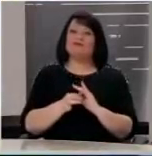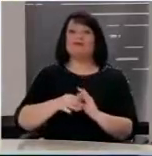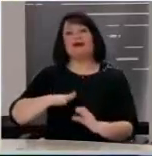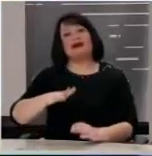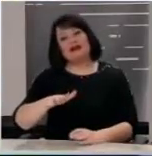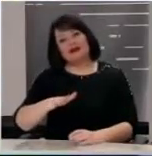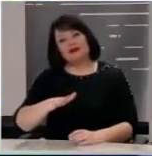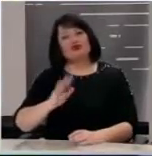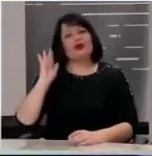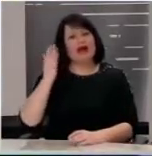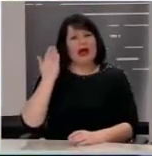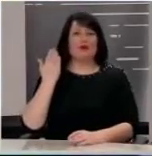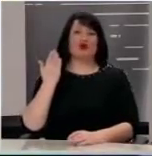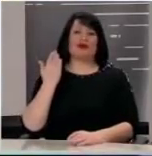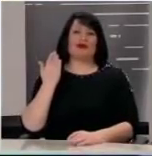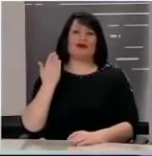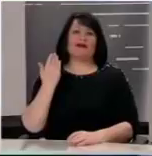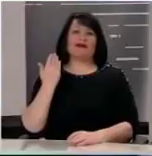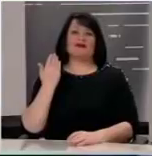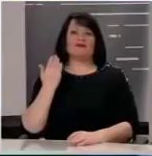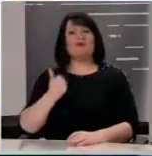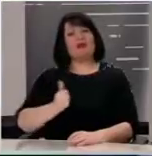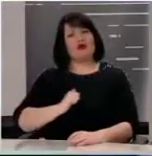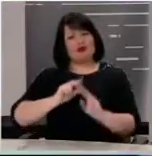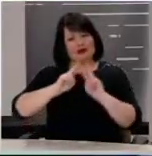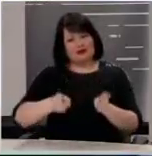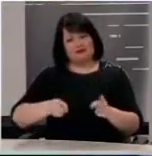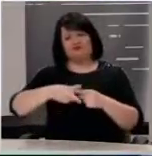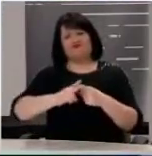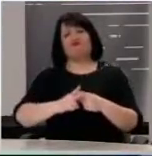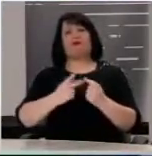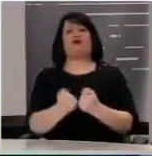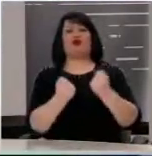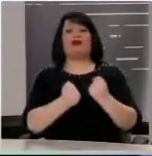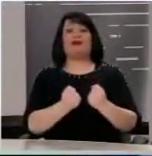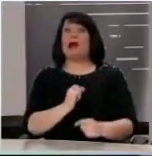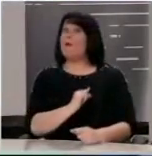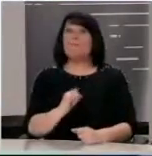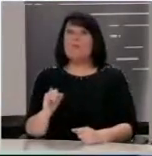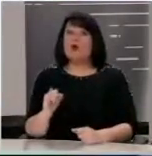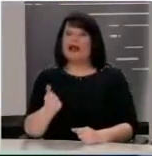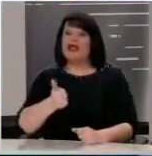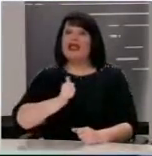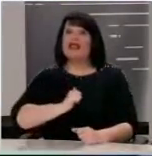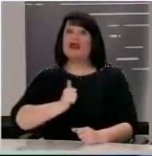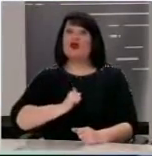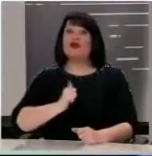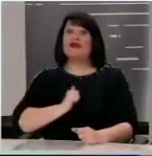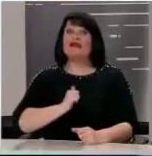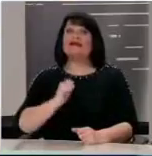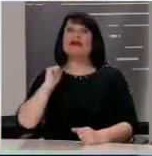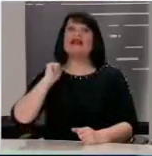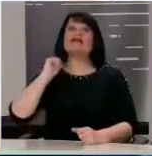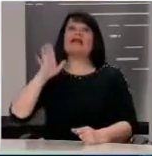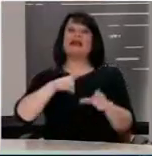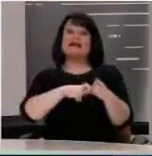υπήρξαν ήσυχα, κύριε Καράβου, και ιδιοκτήτες βουλκανιζατέρ. Δεν υπήρξαν όμως ποτέ ιδιοκτήτες offshore, οι δικοί